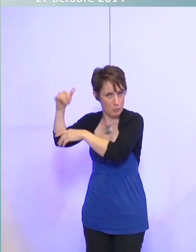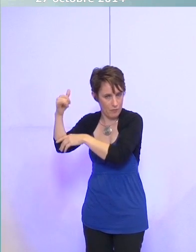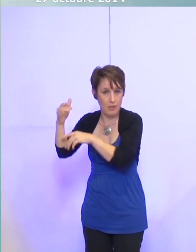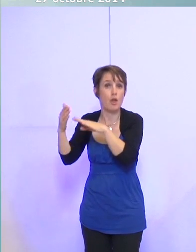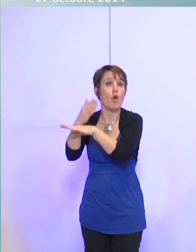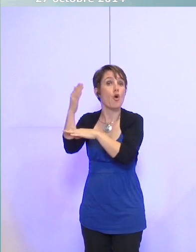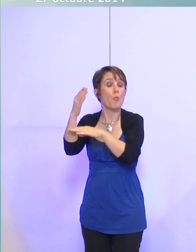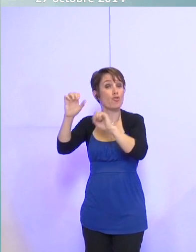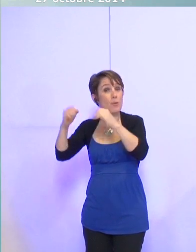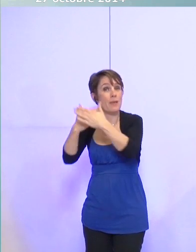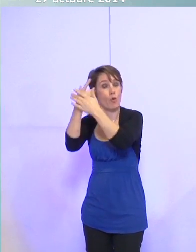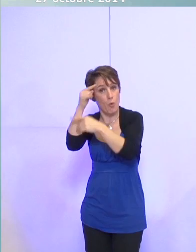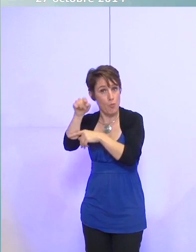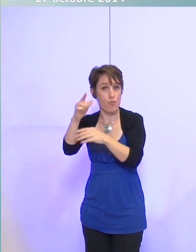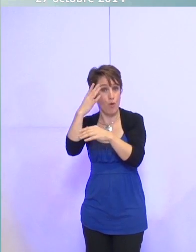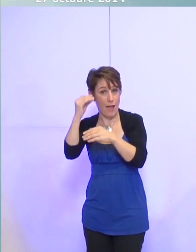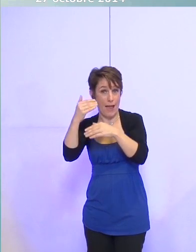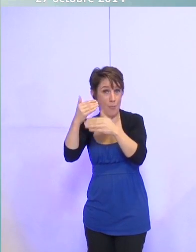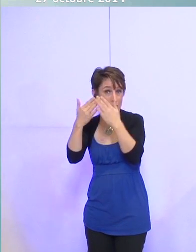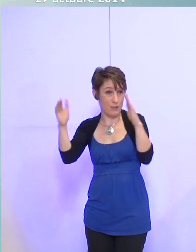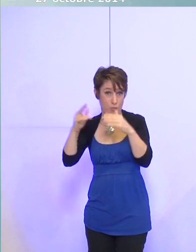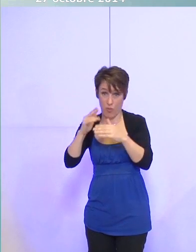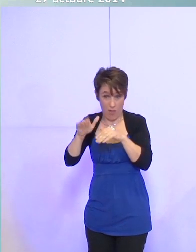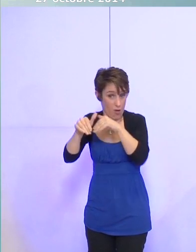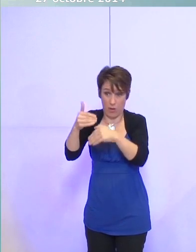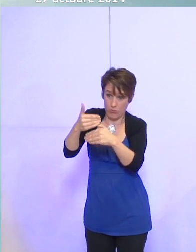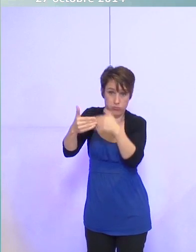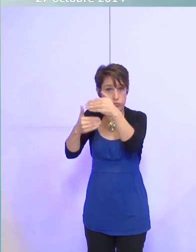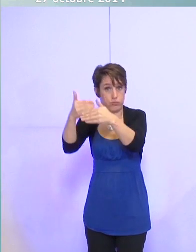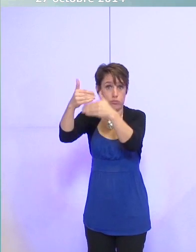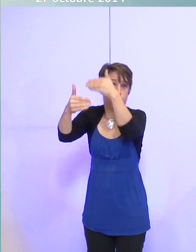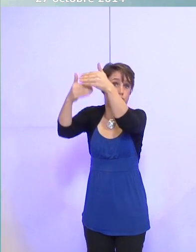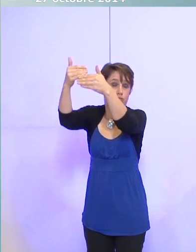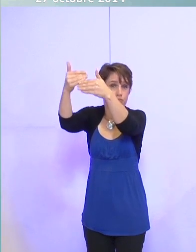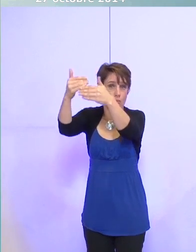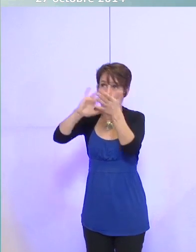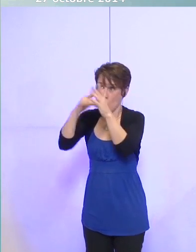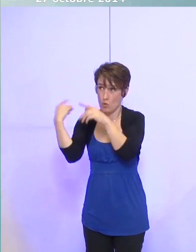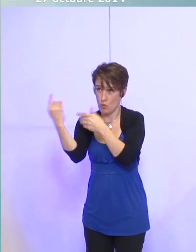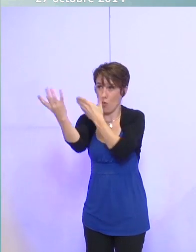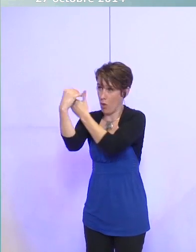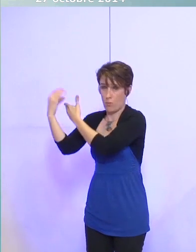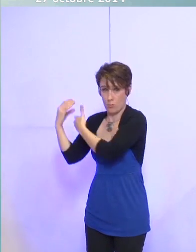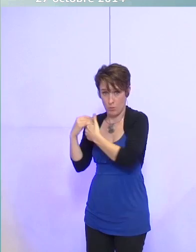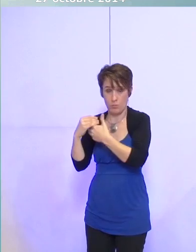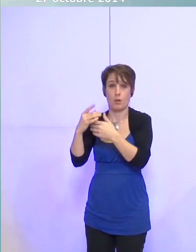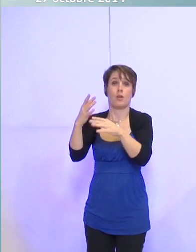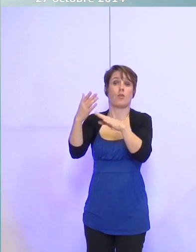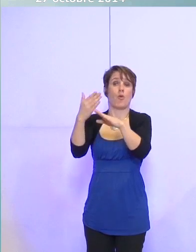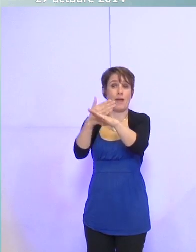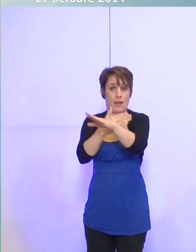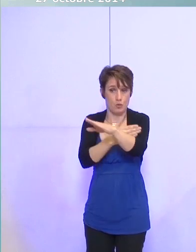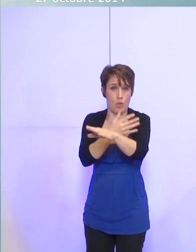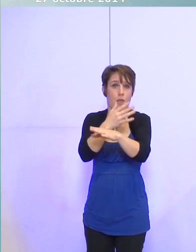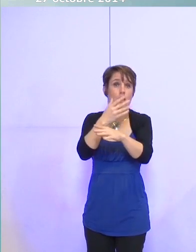pour Alpexpo est désormais en construction avec tous les acteurs, élus de tous bords et actionnaires publics